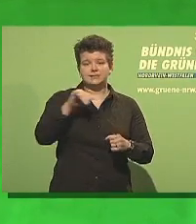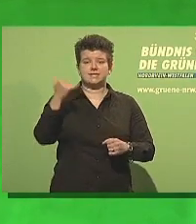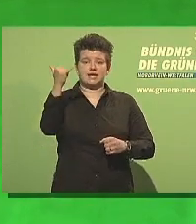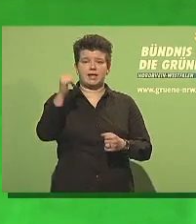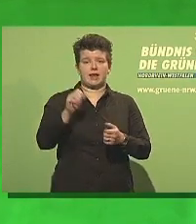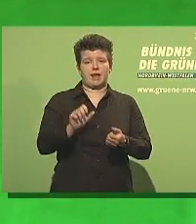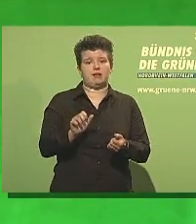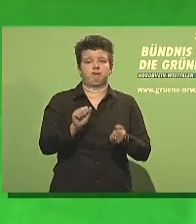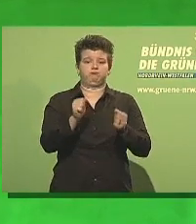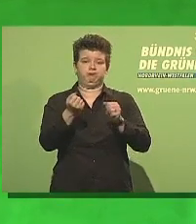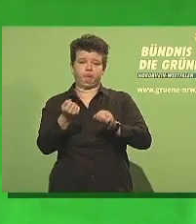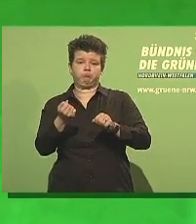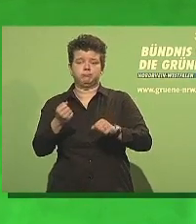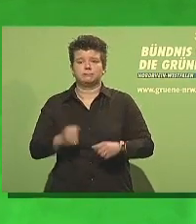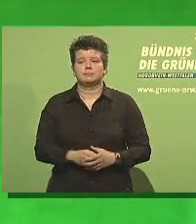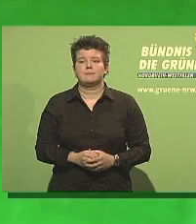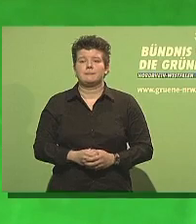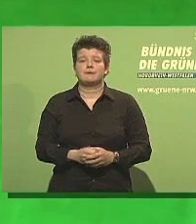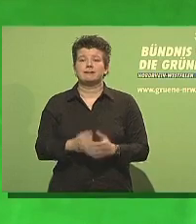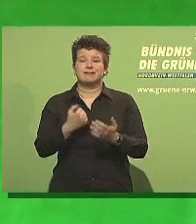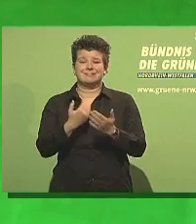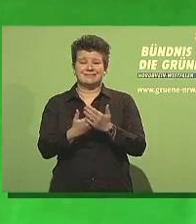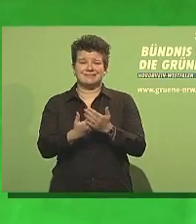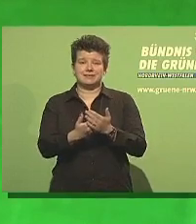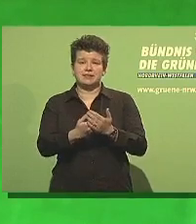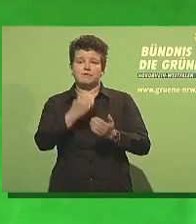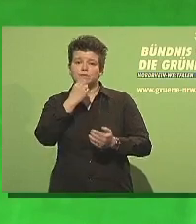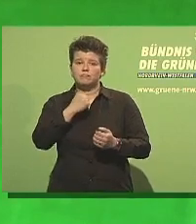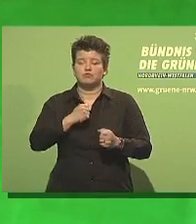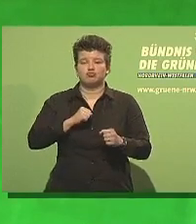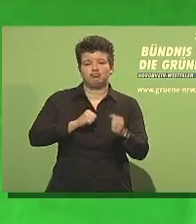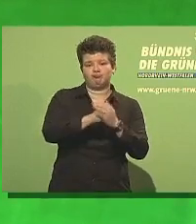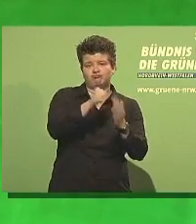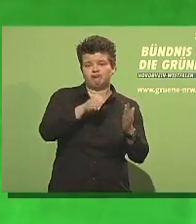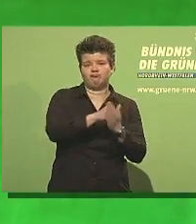dafür möchte ich gemeinsam mit euch kämpfen.